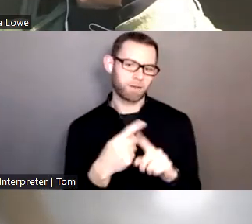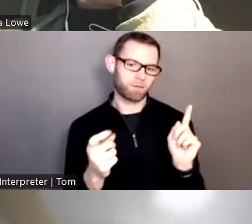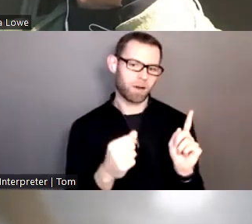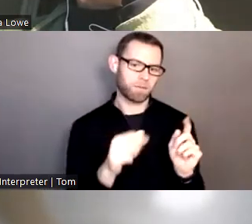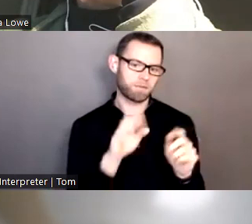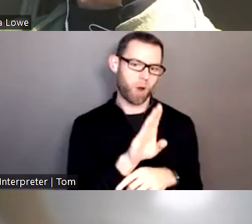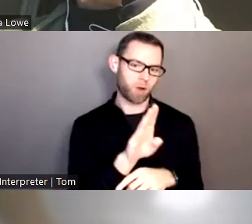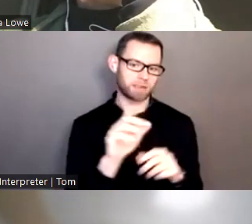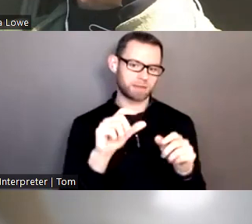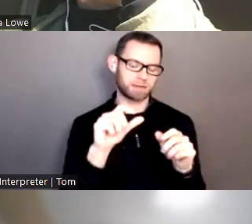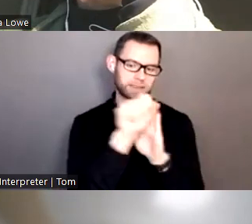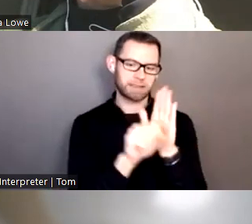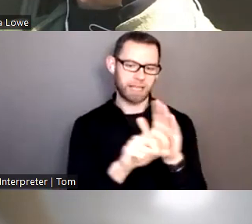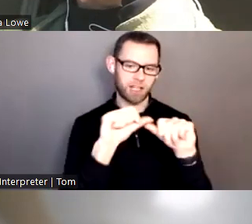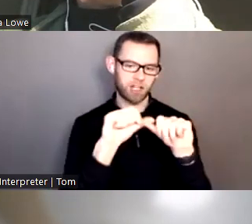qui t'a parlé des